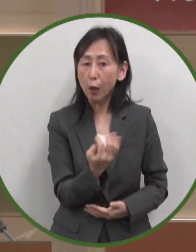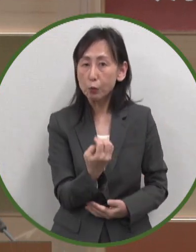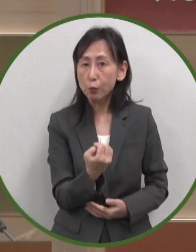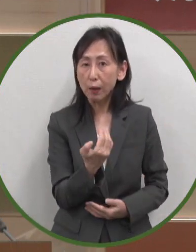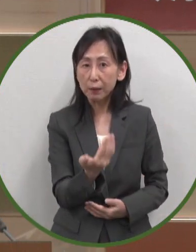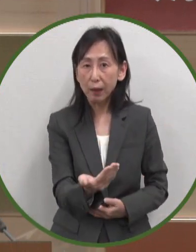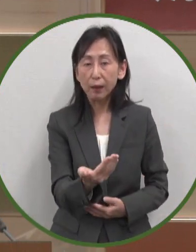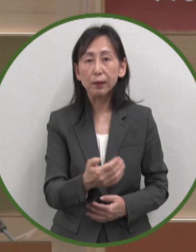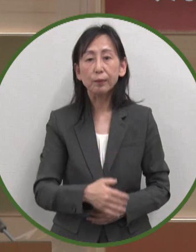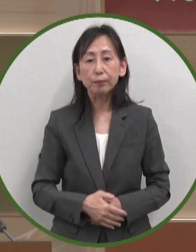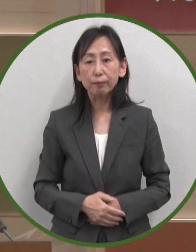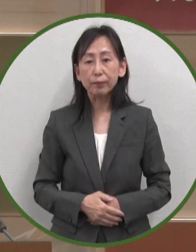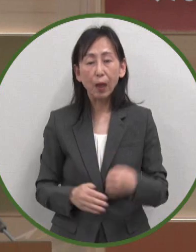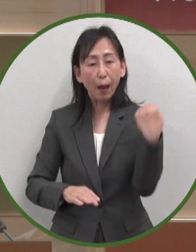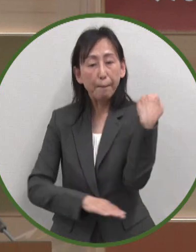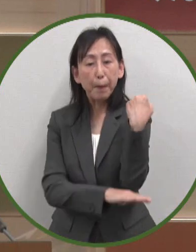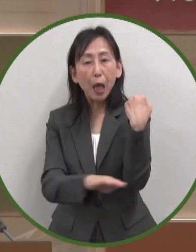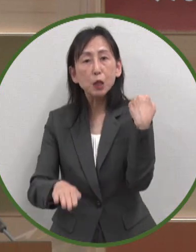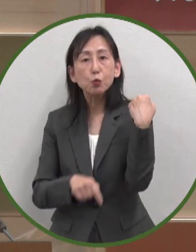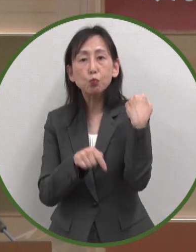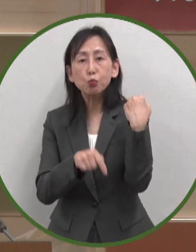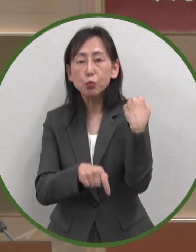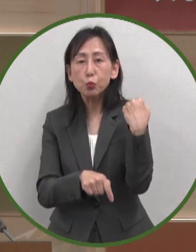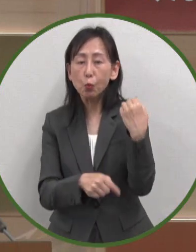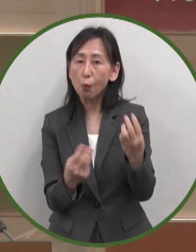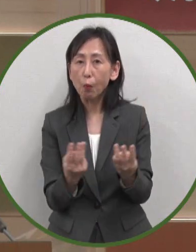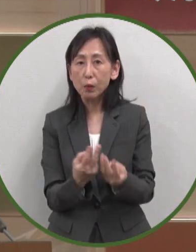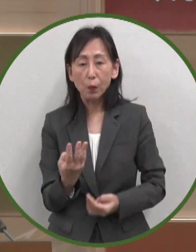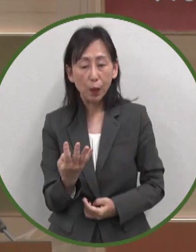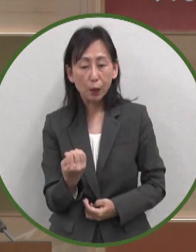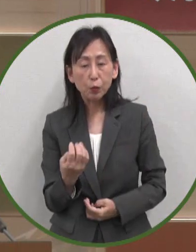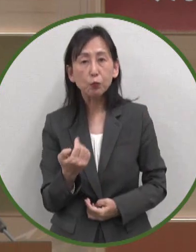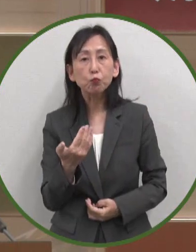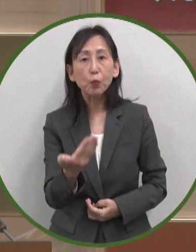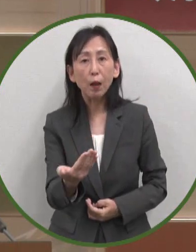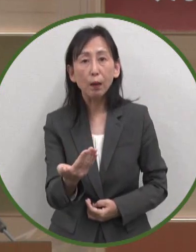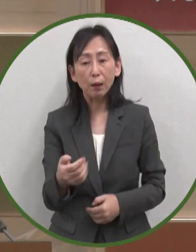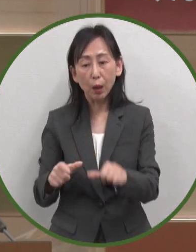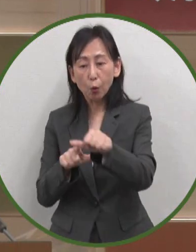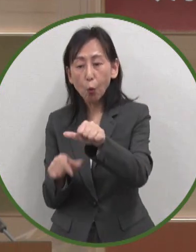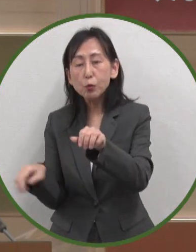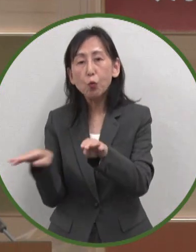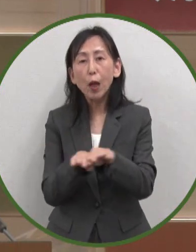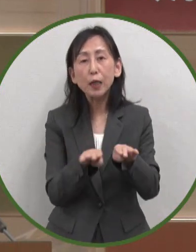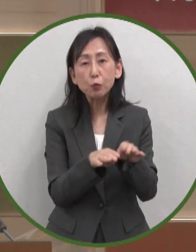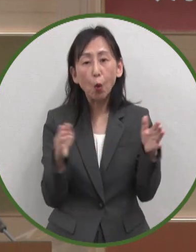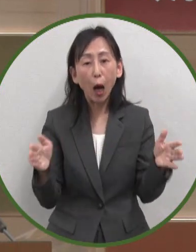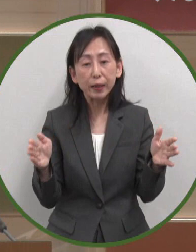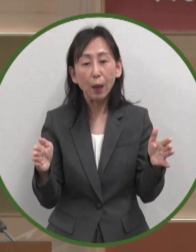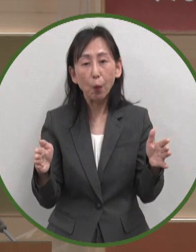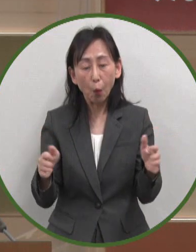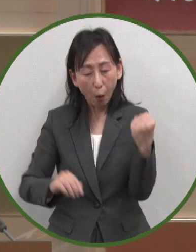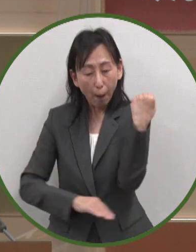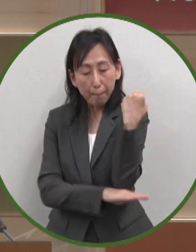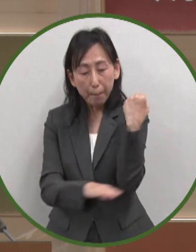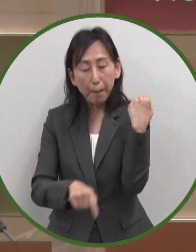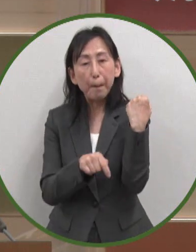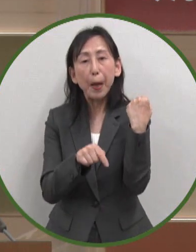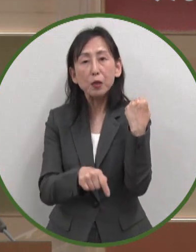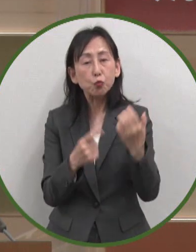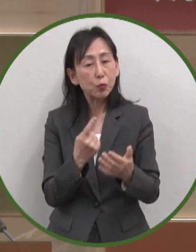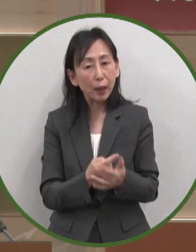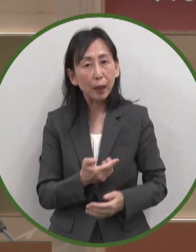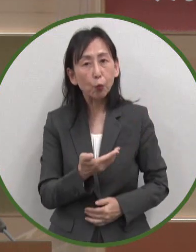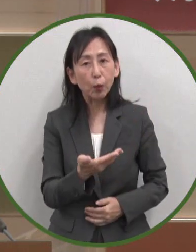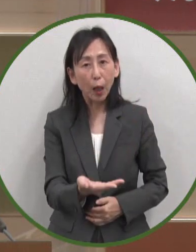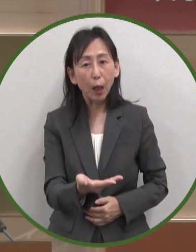で、ベース、したがってベースとしてどれぐらいあるかっていうので、で連休中もですね、そのベースのような形でいくのか、それともやは